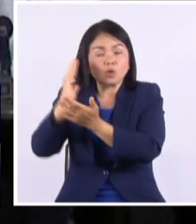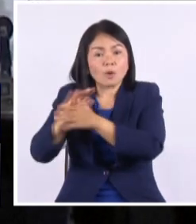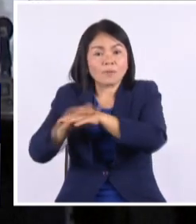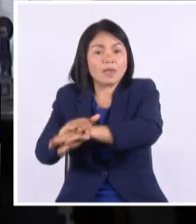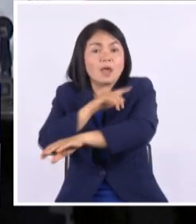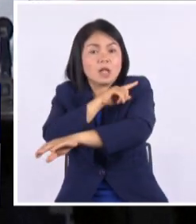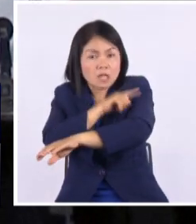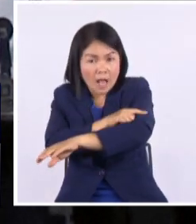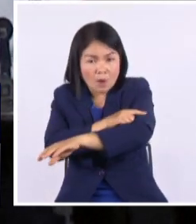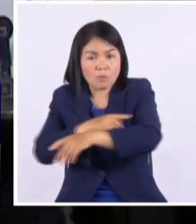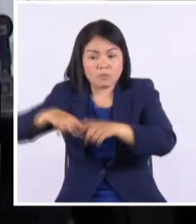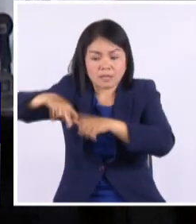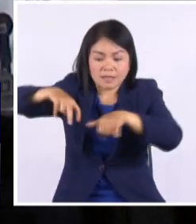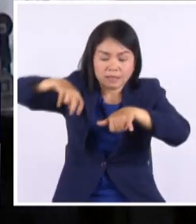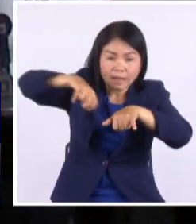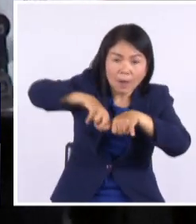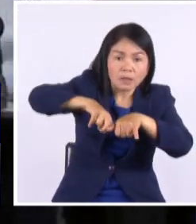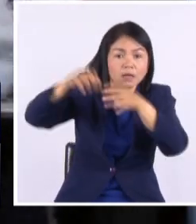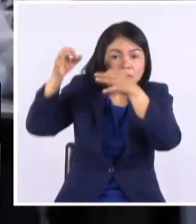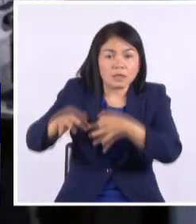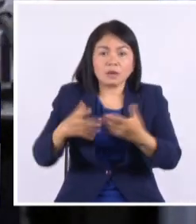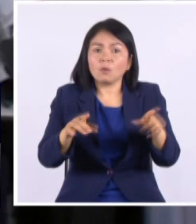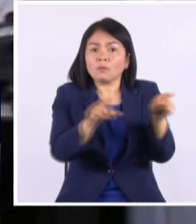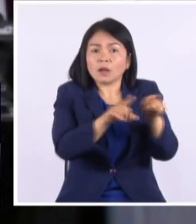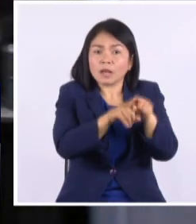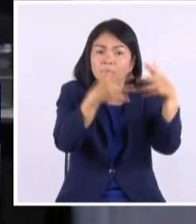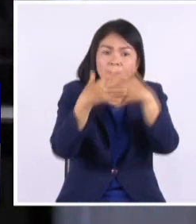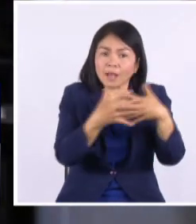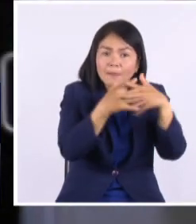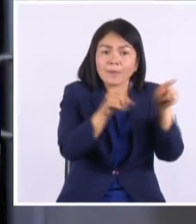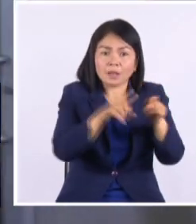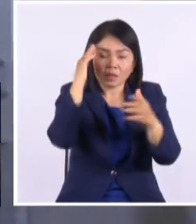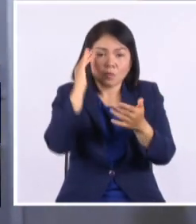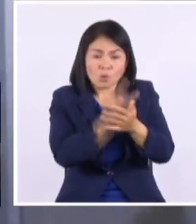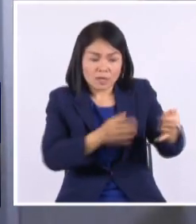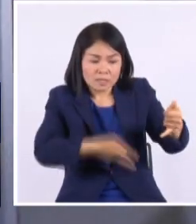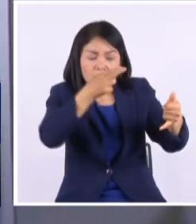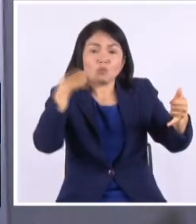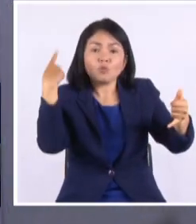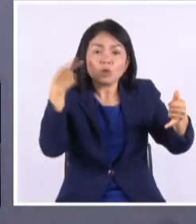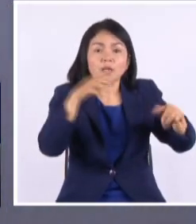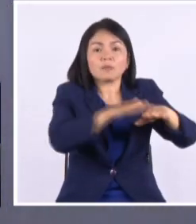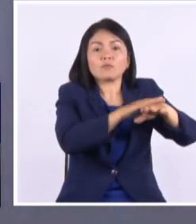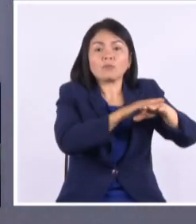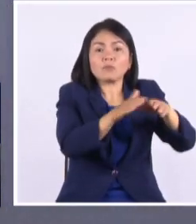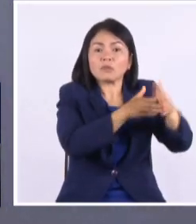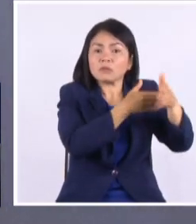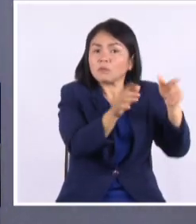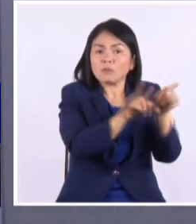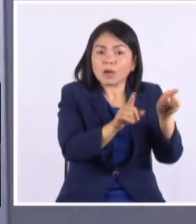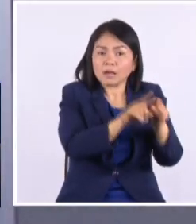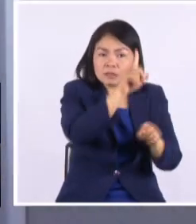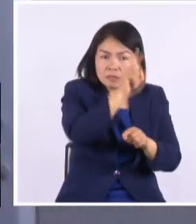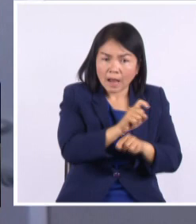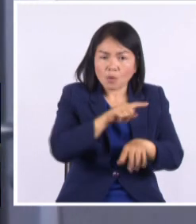นายชวินที่ได้รายงานไปครับเป็นการทั้งหมดถูกบันทึกได้จากกล้องติดหมวกของตำรวจนะครับมีคลิปวีดีโอขนาดยาวเพียง